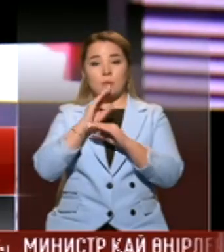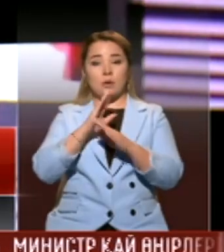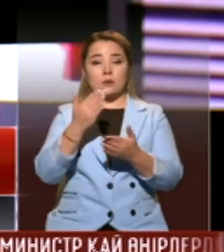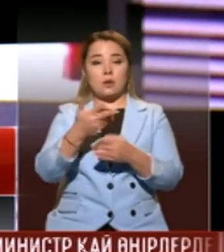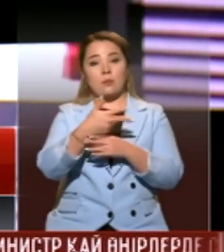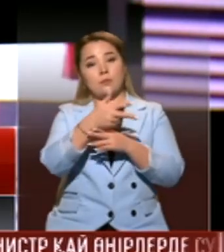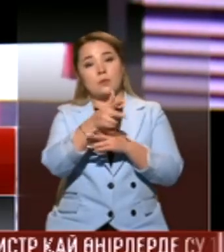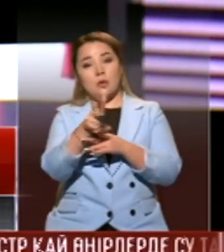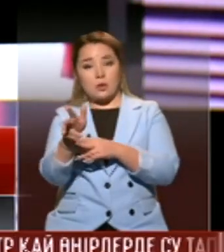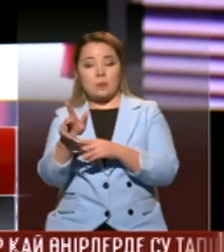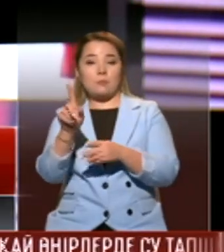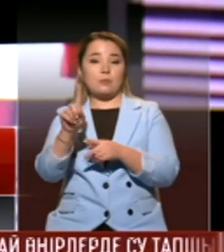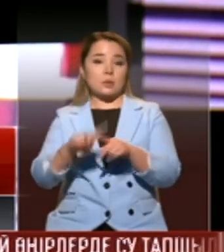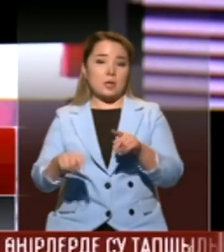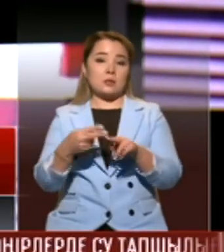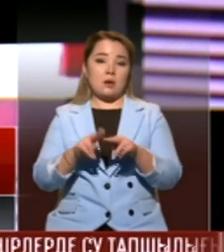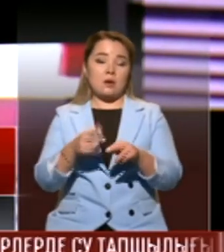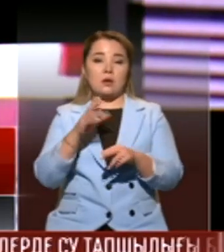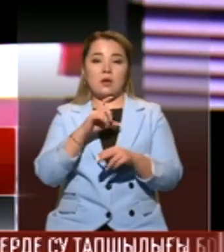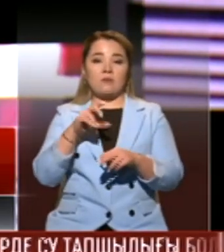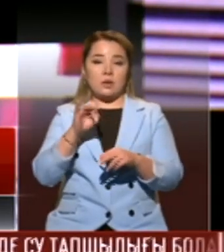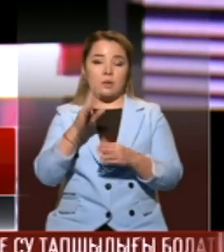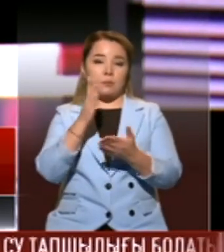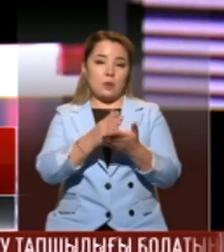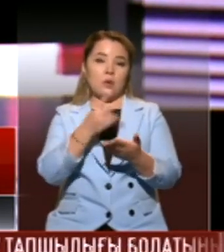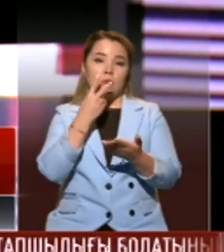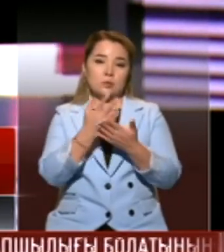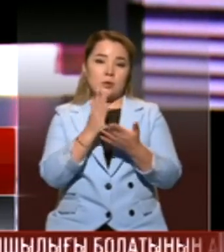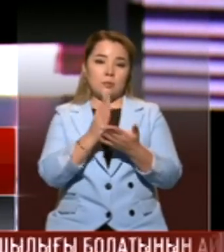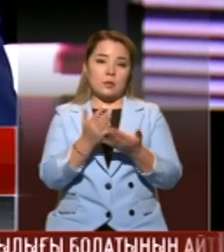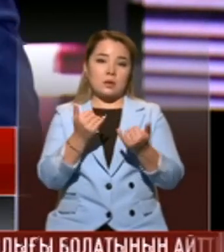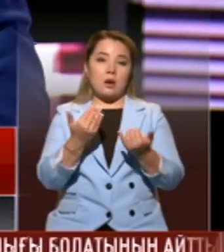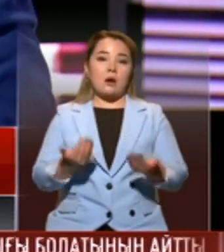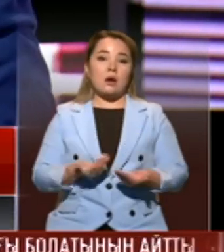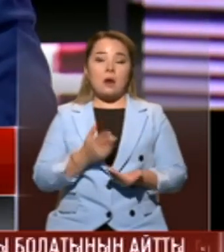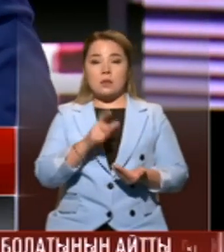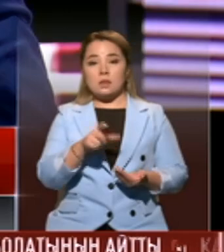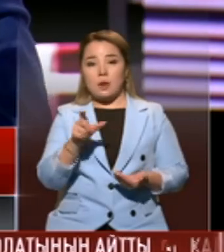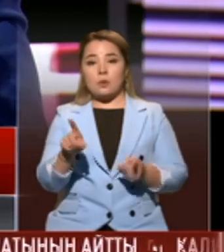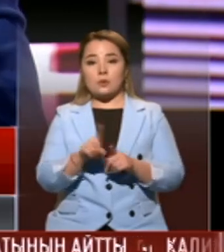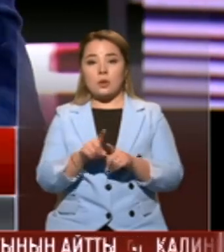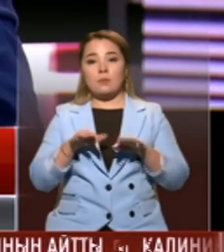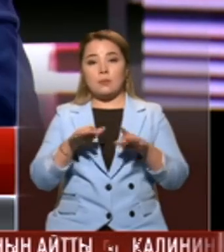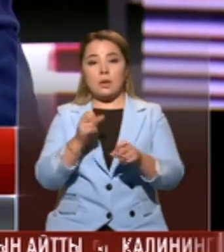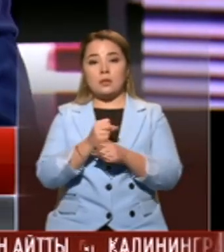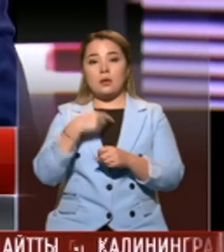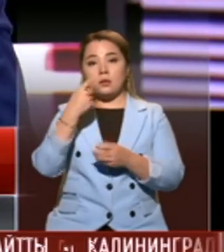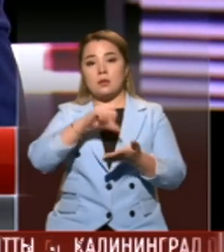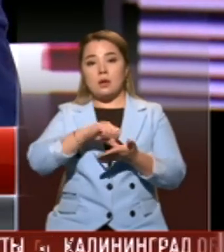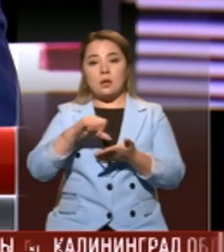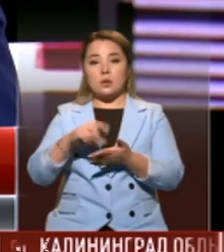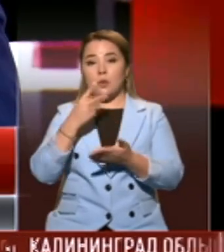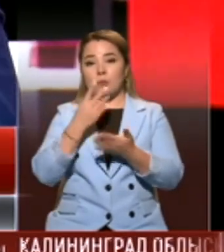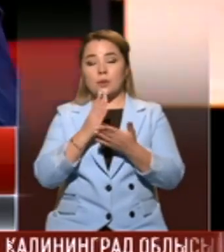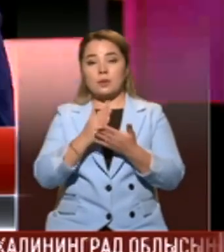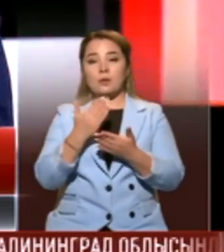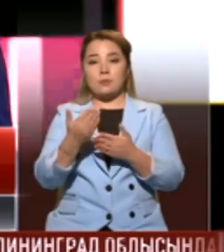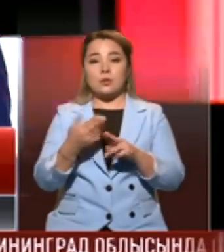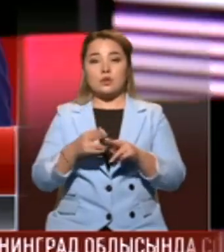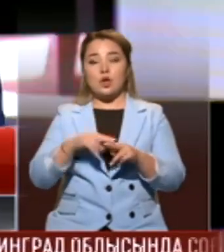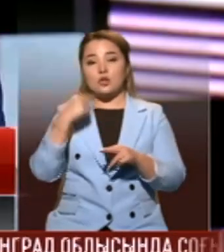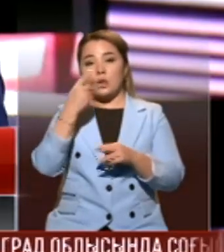өйткені түсіріп отқан кезде бірденен эфирге шығып кетеді. Бұл жерде азаматтың персональные данные деген түсінік бар ғой, енді